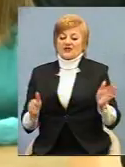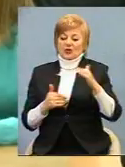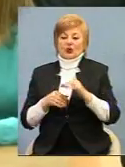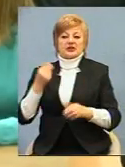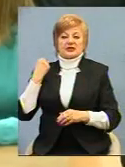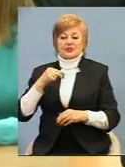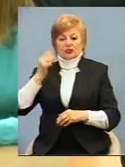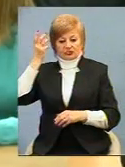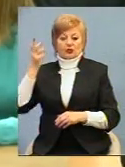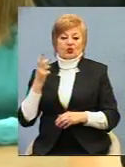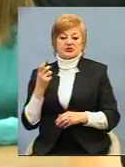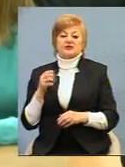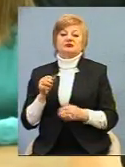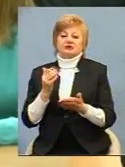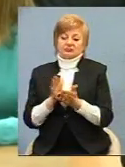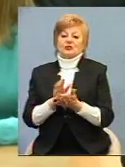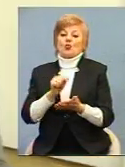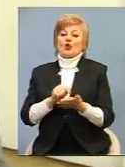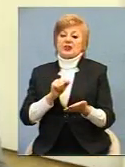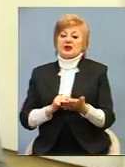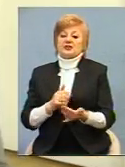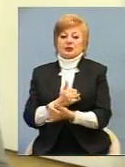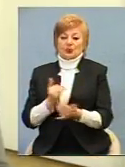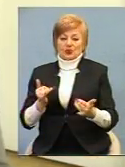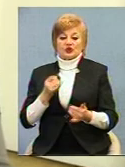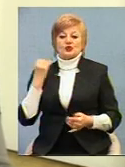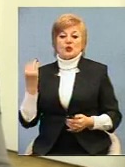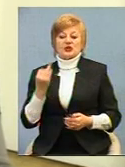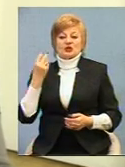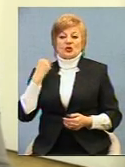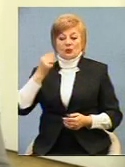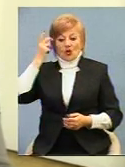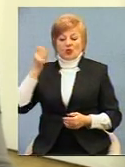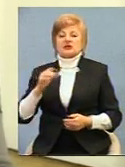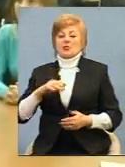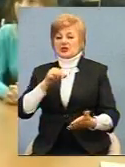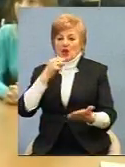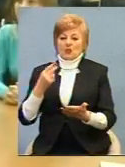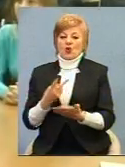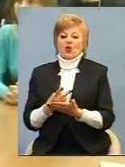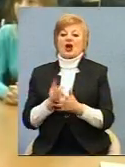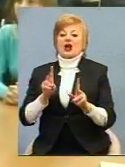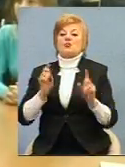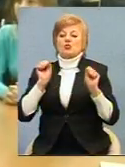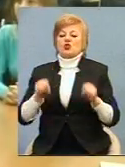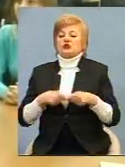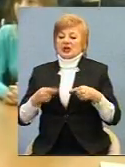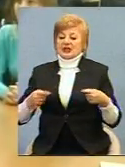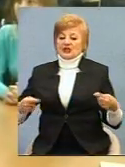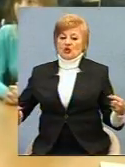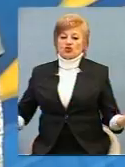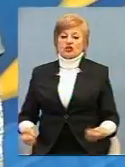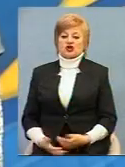з проханням поділитися своїми екземплярами, аби історія запорізького козацтва була представлена якомога